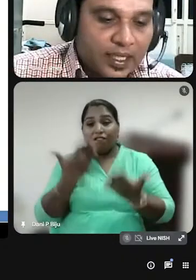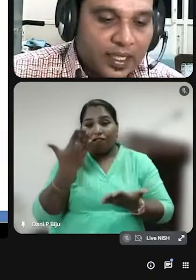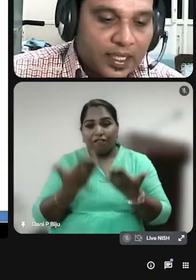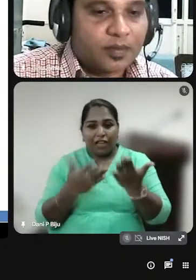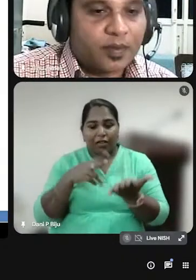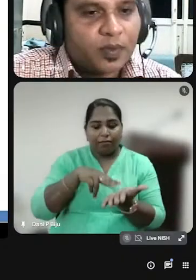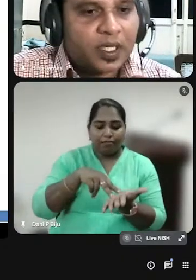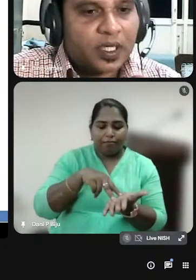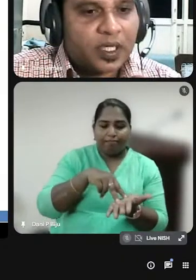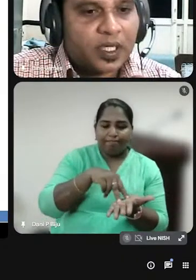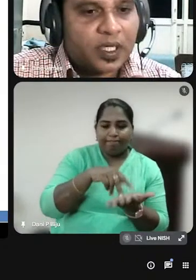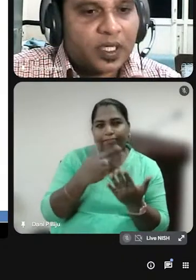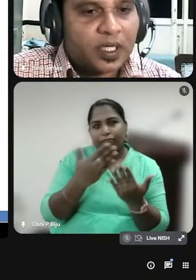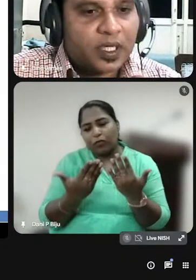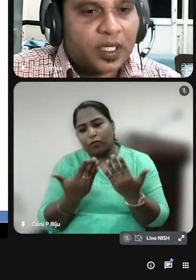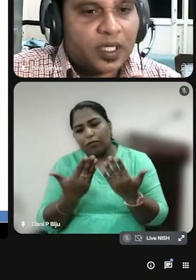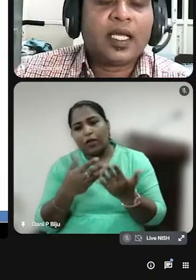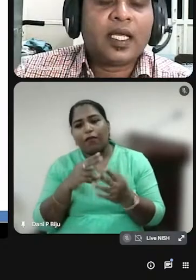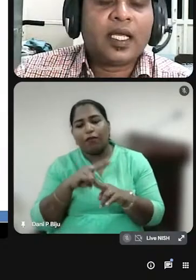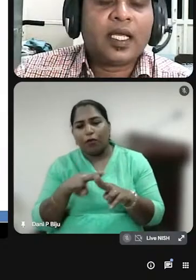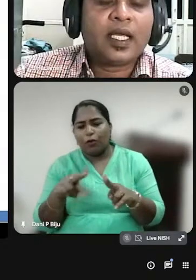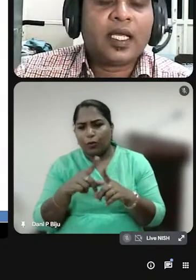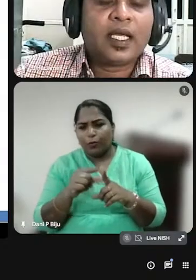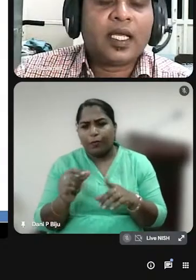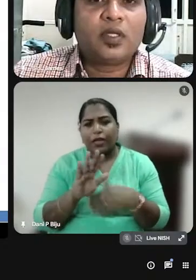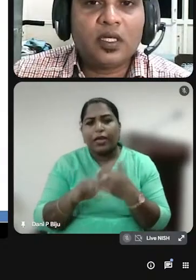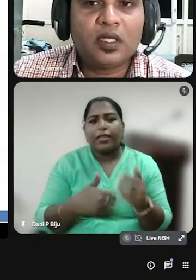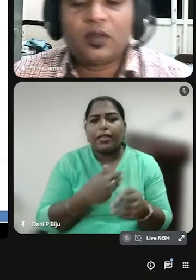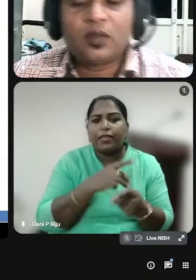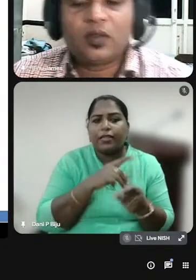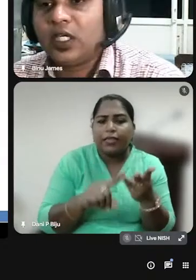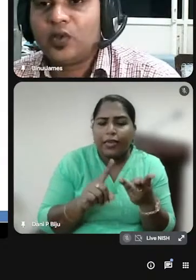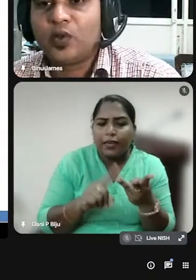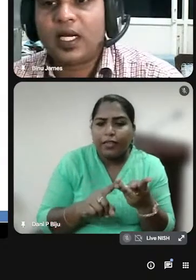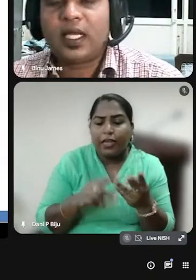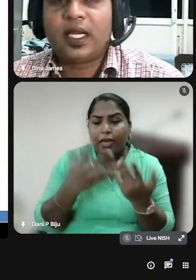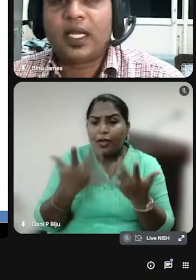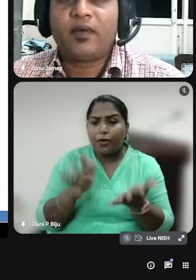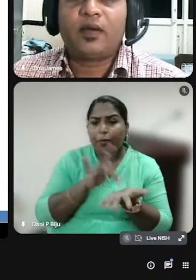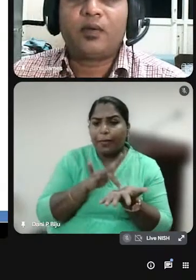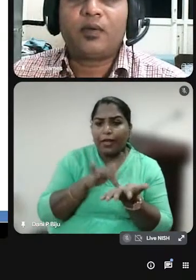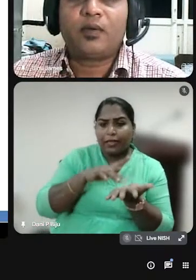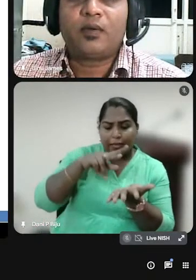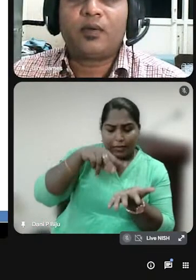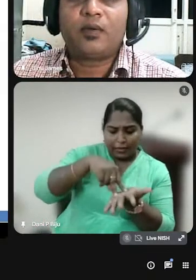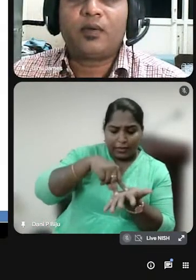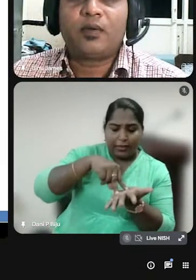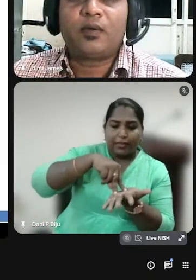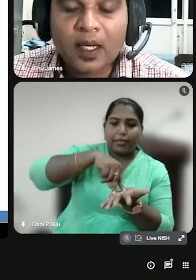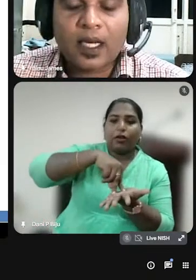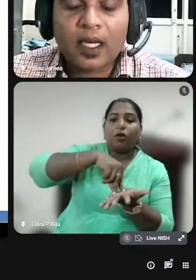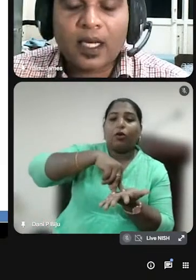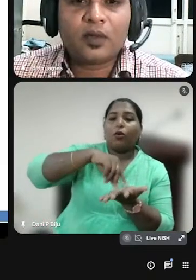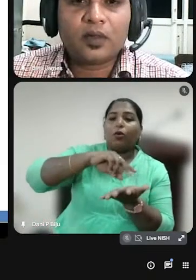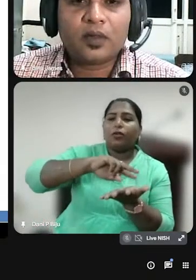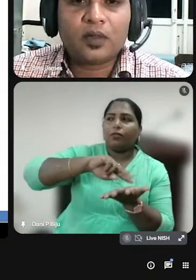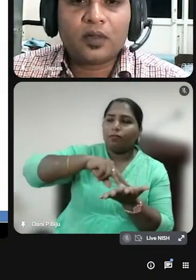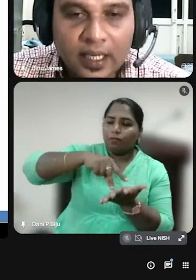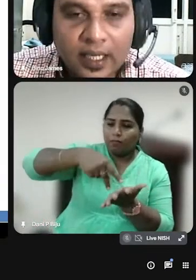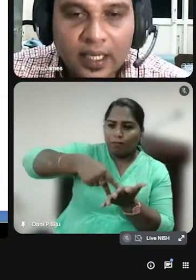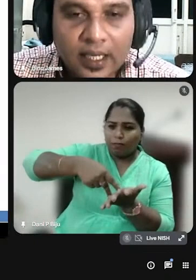മാറ്റിക്കൊണ്ടുള്ള എക്സസൈസ്. റെക്യുപറേഷൻ എക്സസൈസ് എന്ന് പറഞ്ഞു കഴിഞ്ഞാൽ എവിടെയെങ്കിലും ഒന്ന് നിന്ന് ഒന്ന് തിരിഞ്ഞു, അല്ലെങ്കിൽ എവിടെയെങ്കിലും ഒന്ന് തള്ളി,